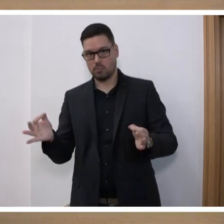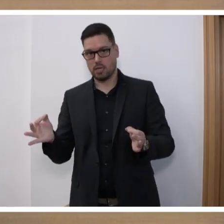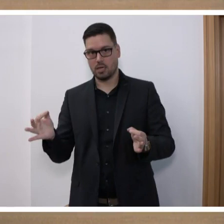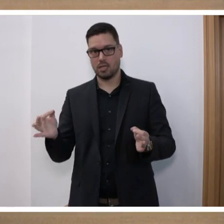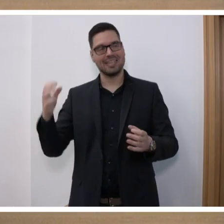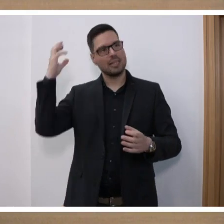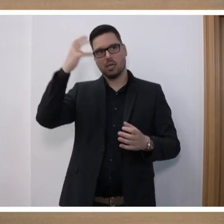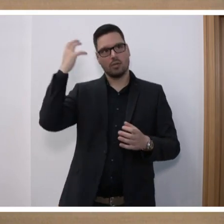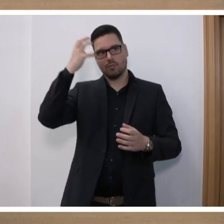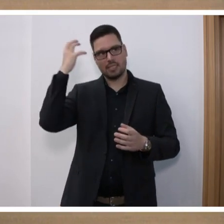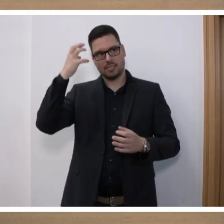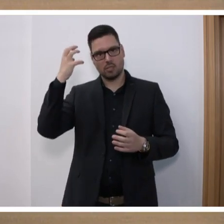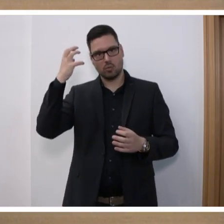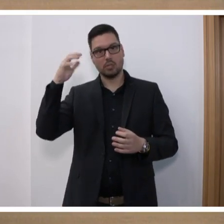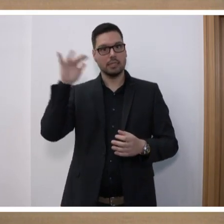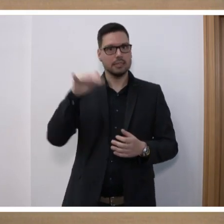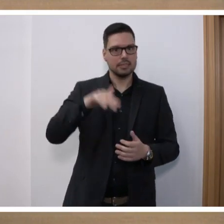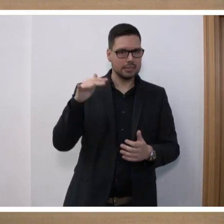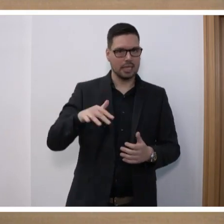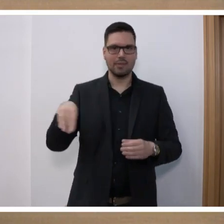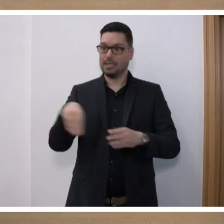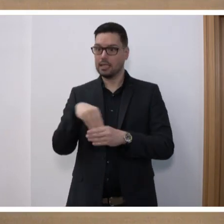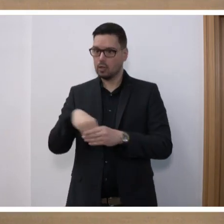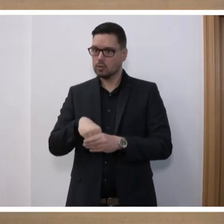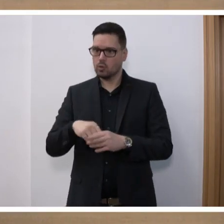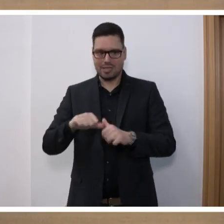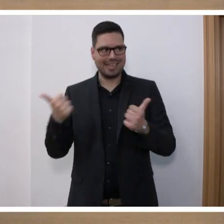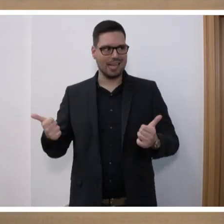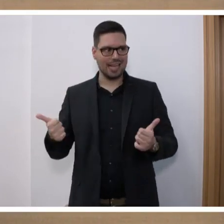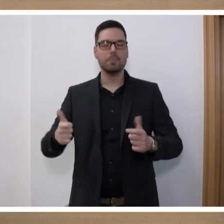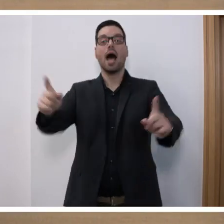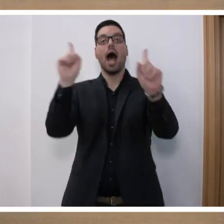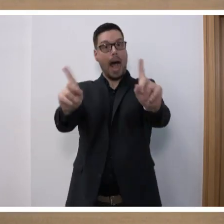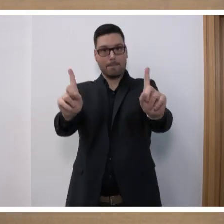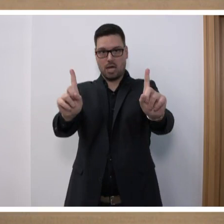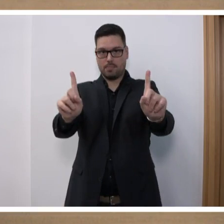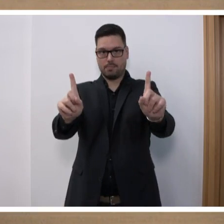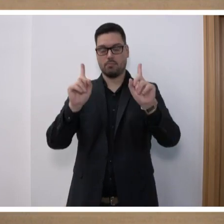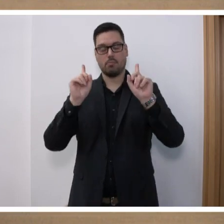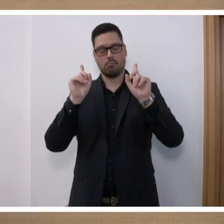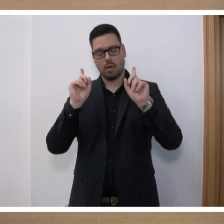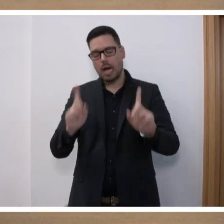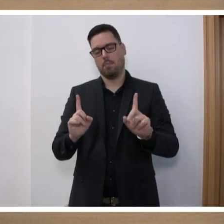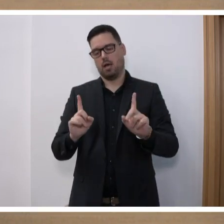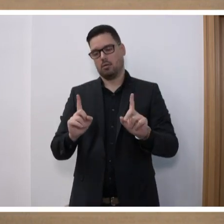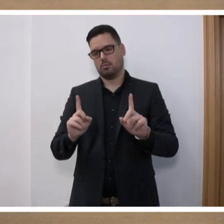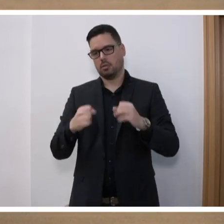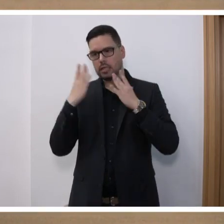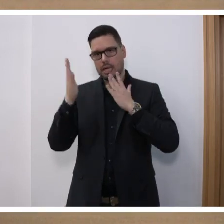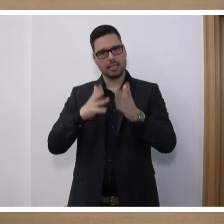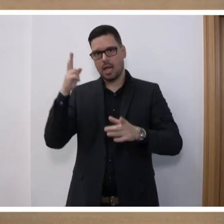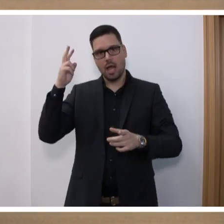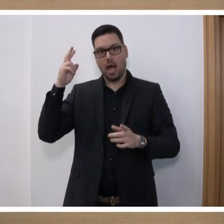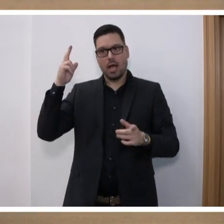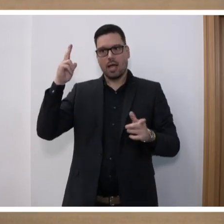eine Vision, die wir haben, weil das ist Inklusion gelebt. Aber ich sage Ihnen das klar und deutlich, die Realität